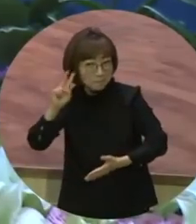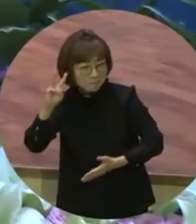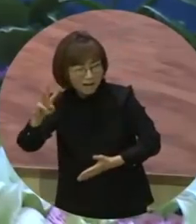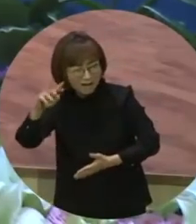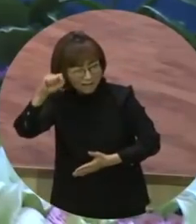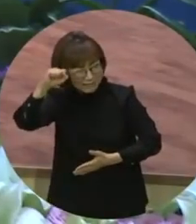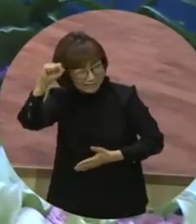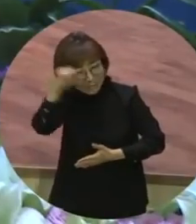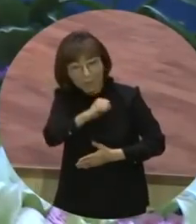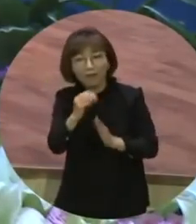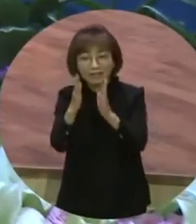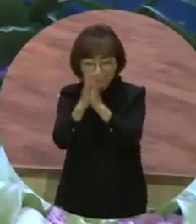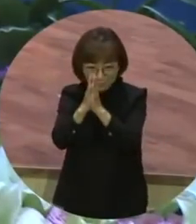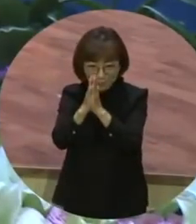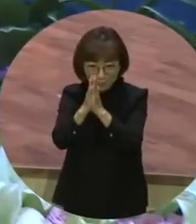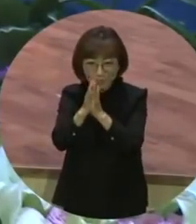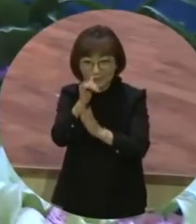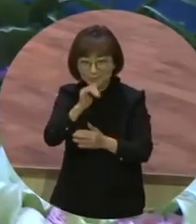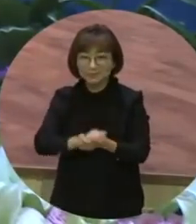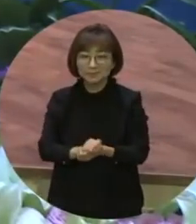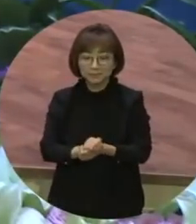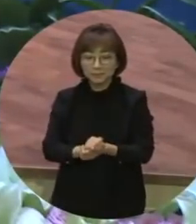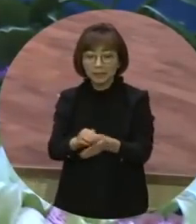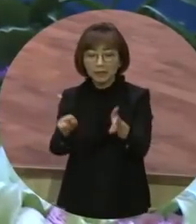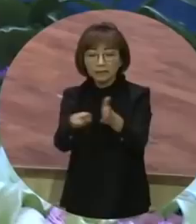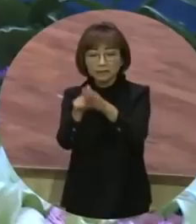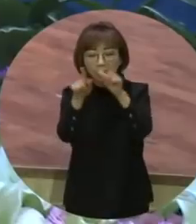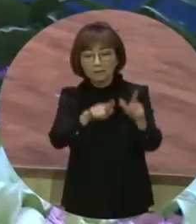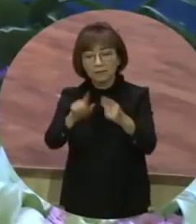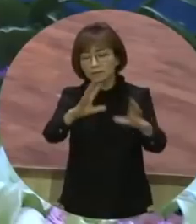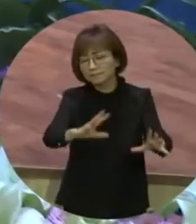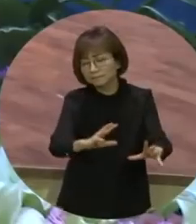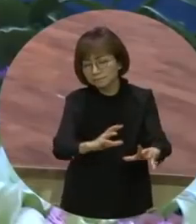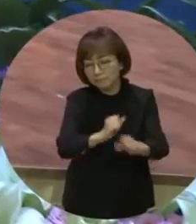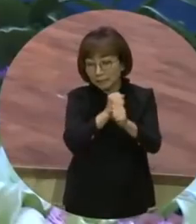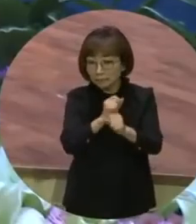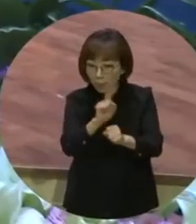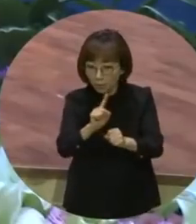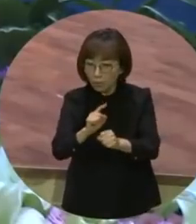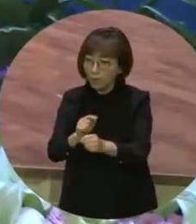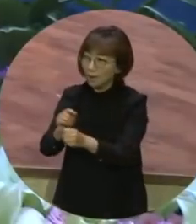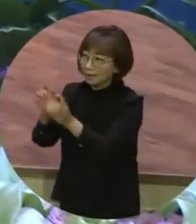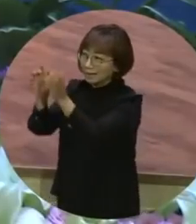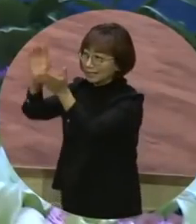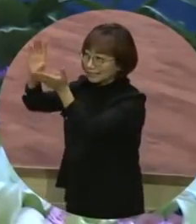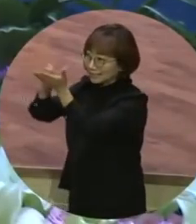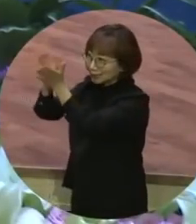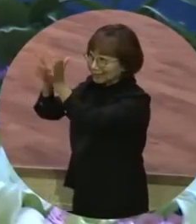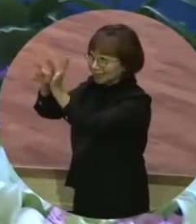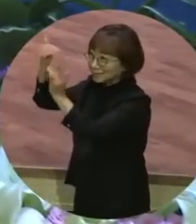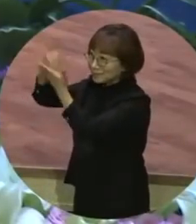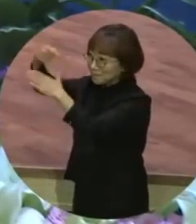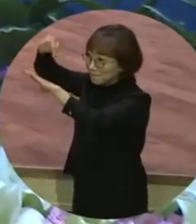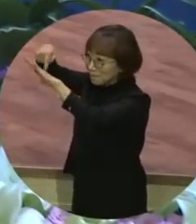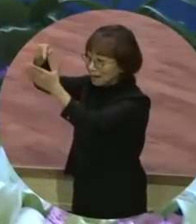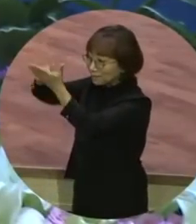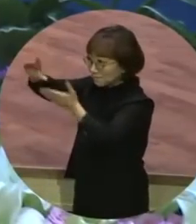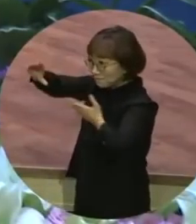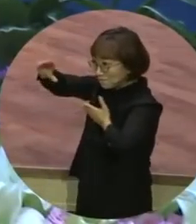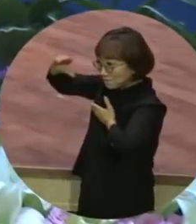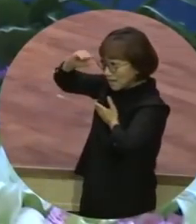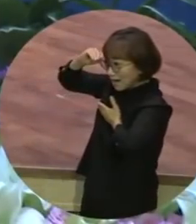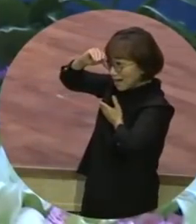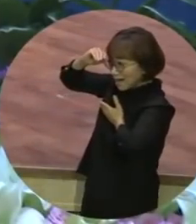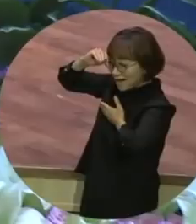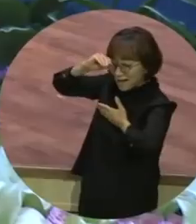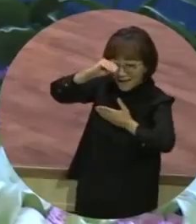신앙생활을 한마디로 요약하면요, 그리스도 예수의 마음을 품고 행하는 거예요. 그리스도 예수의 마음을